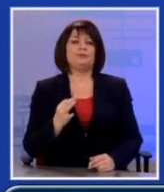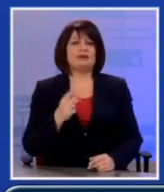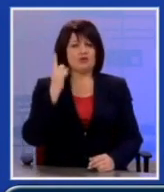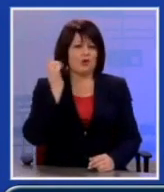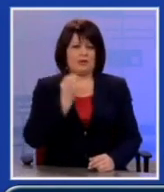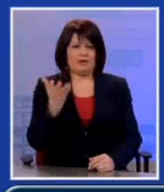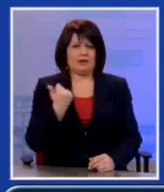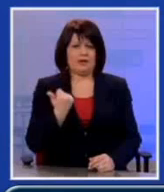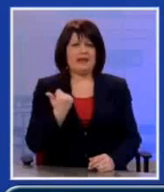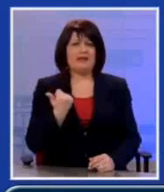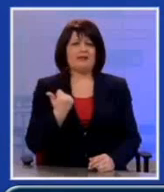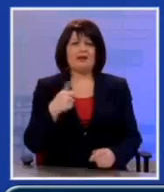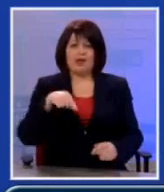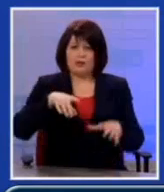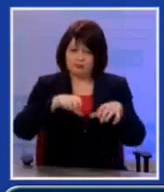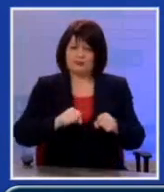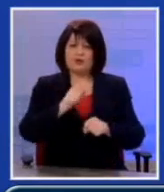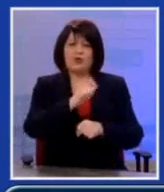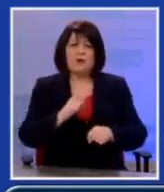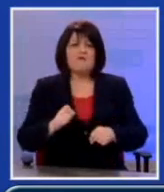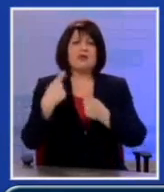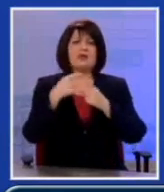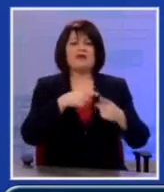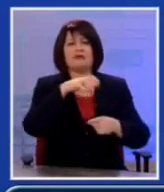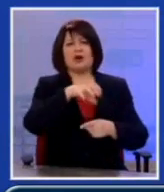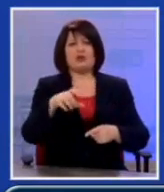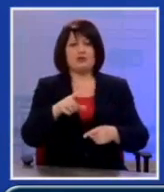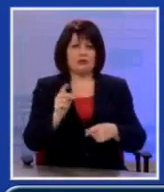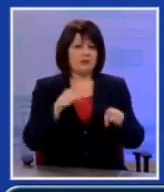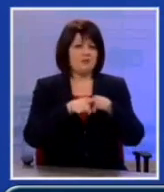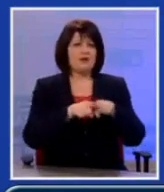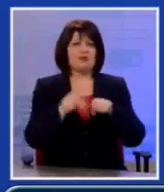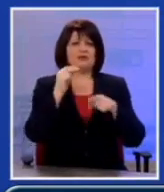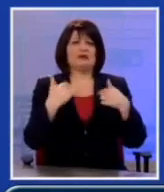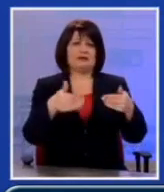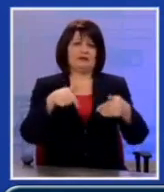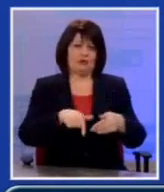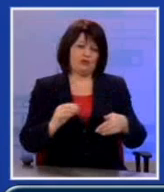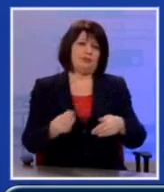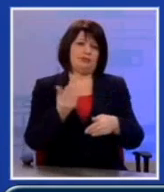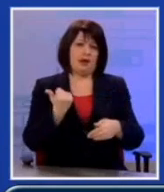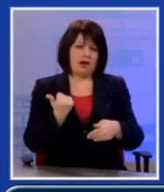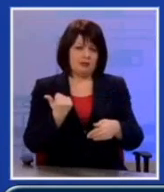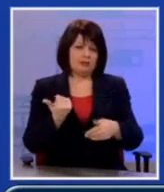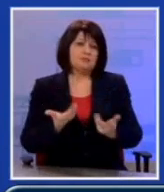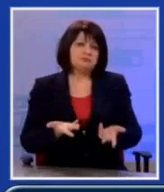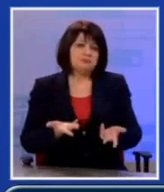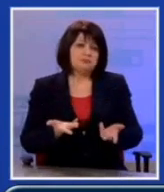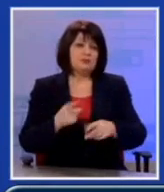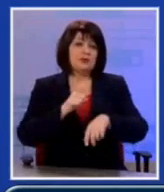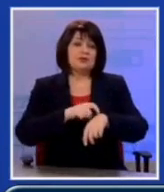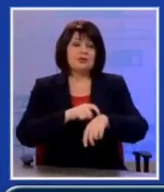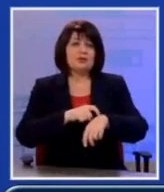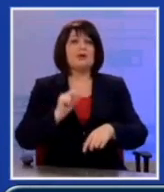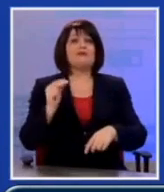παραλογισμός να καταλαμβάνονται χώροι από μη κοινοβουλευτικά πρόσωπα, πολύ μεγάλοι χώροι, την ίδια ώρα που